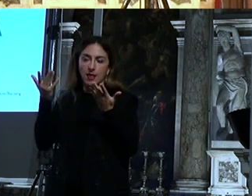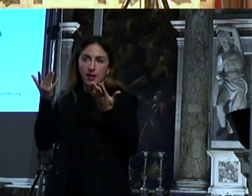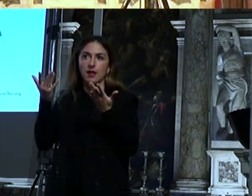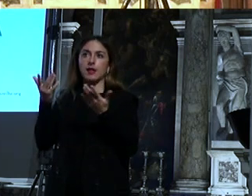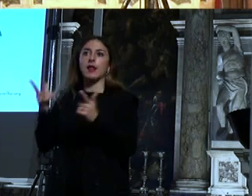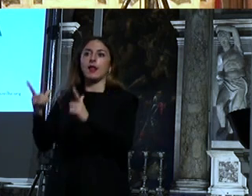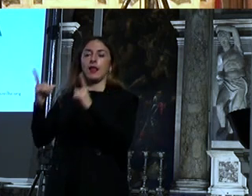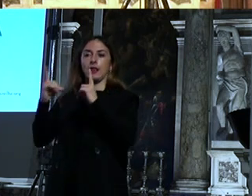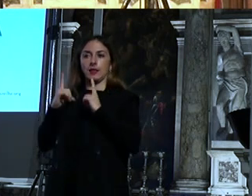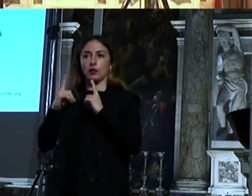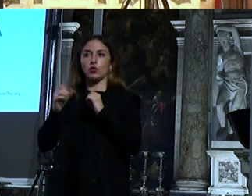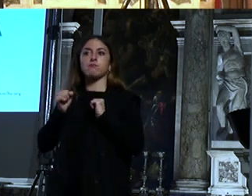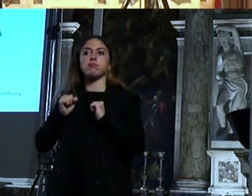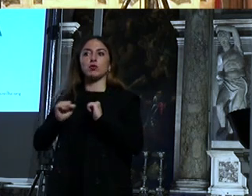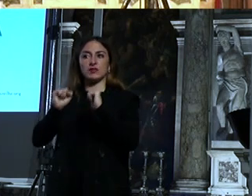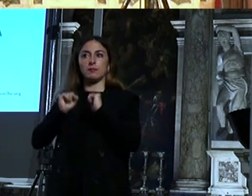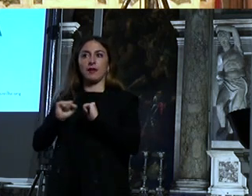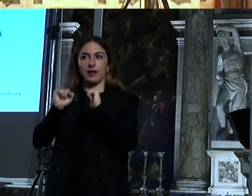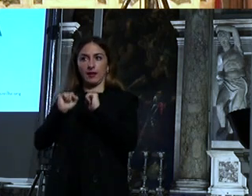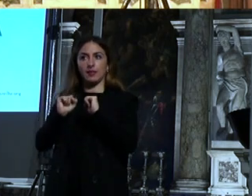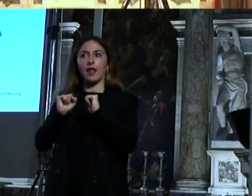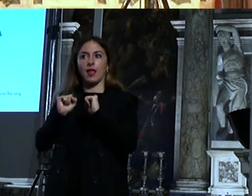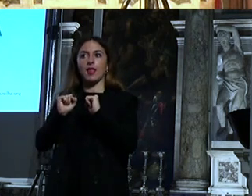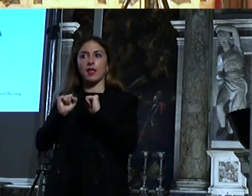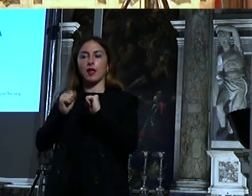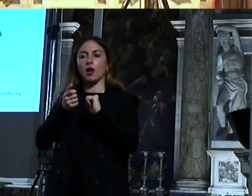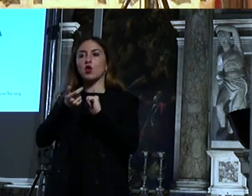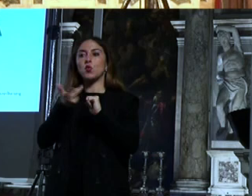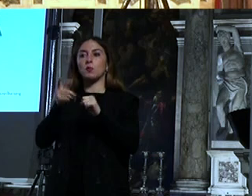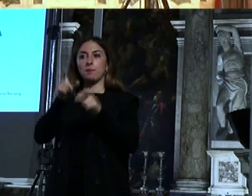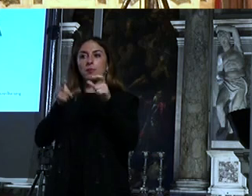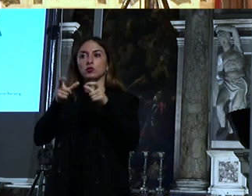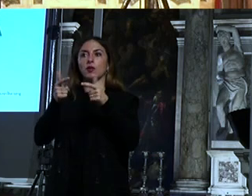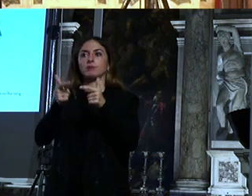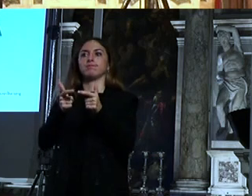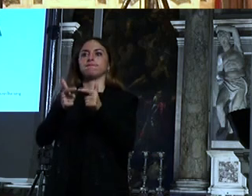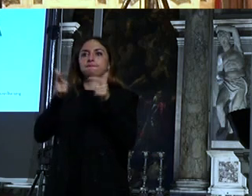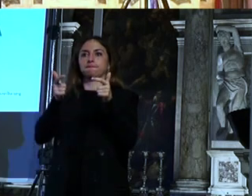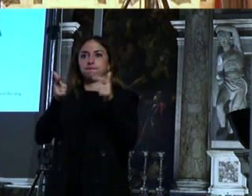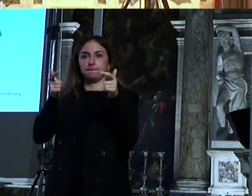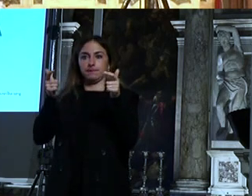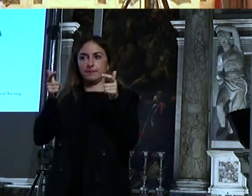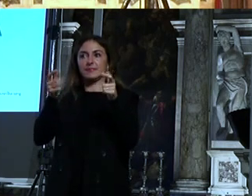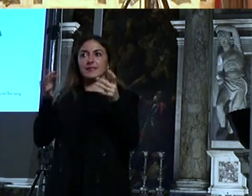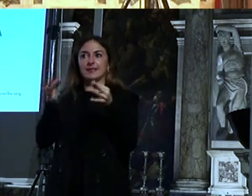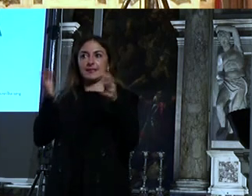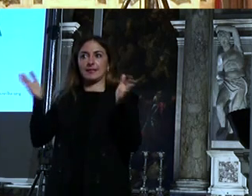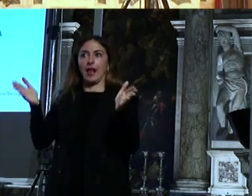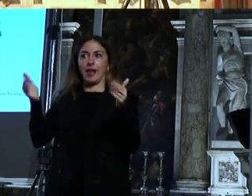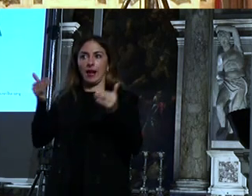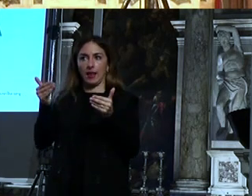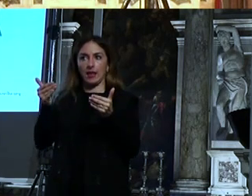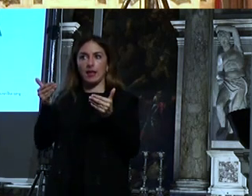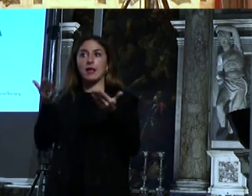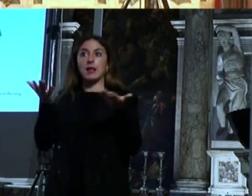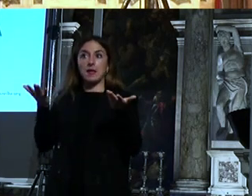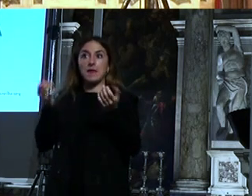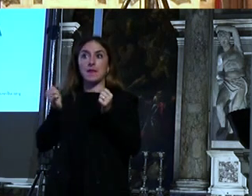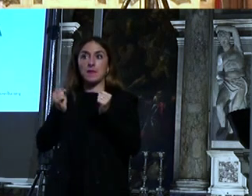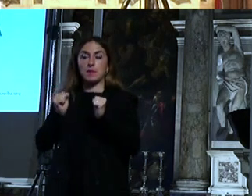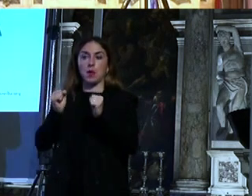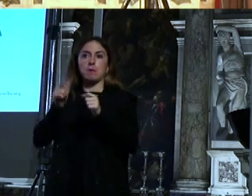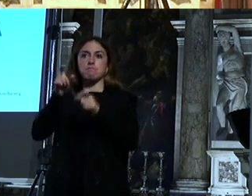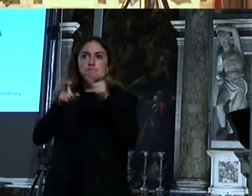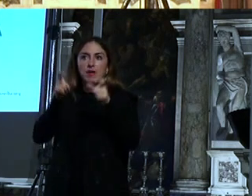ci è stato concesso di avere, diciamo, una maggiore disponibilità nelle sale, in modo tale da far fruire a